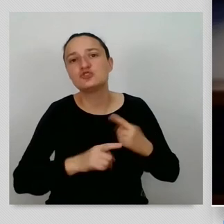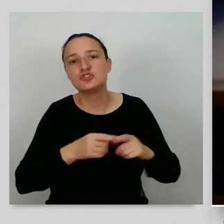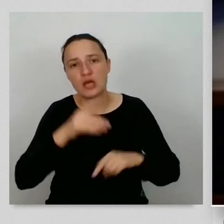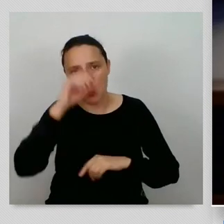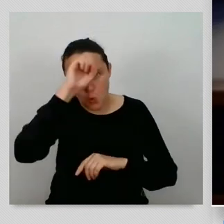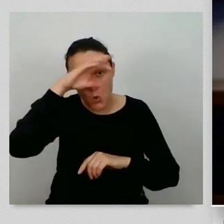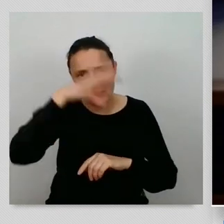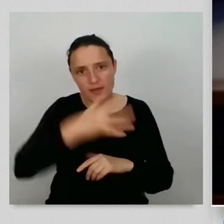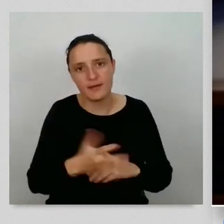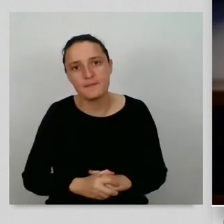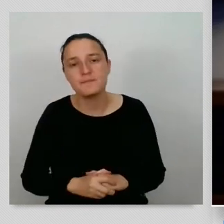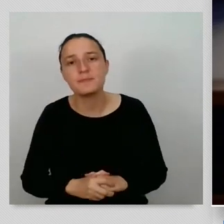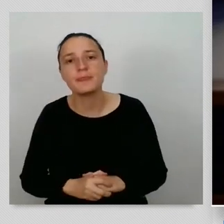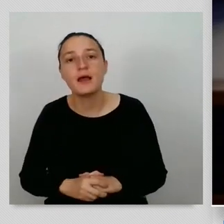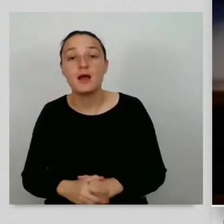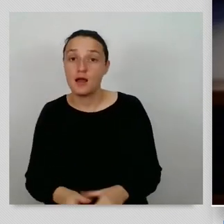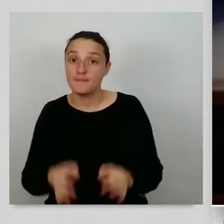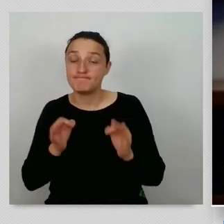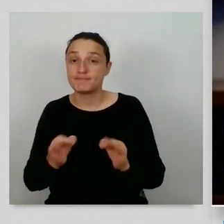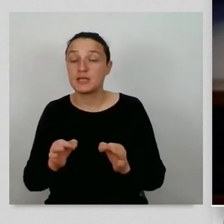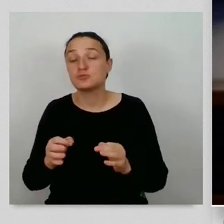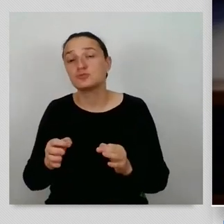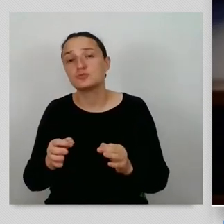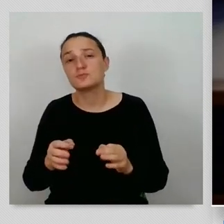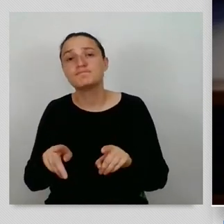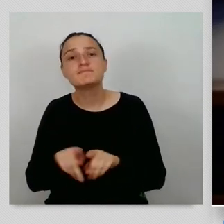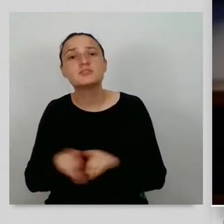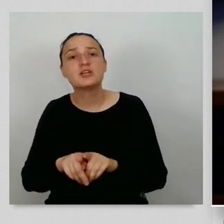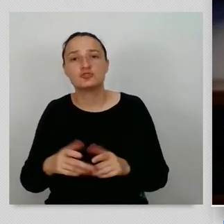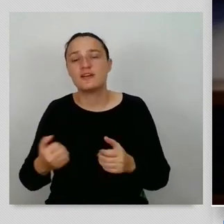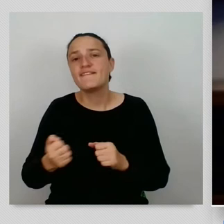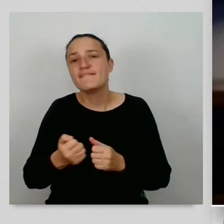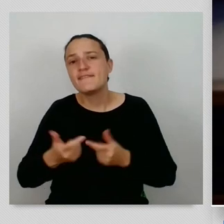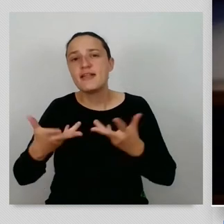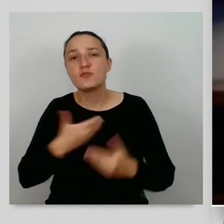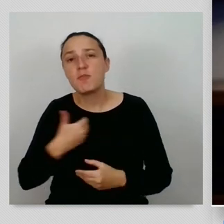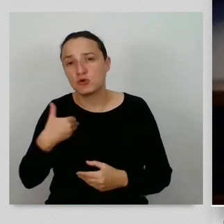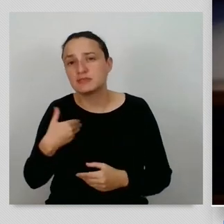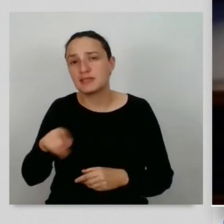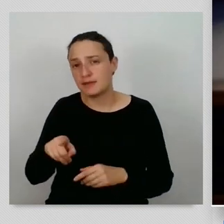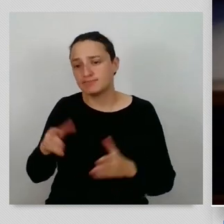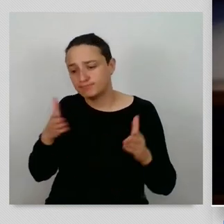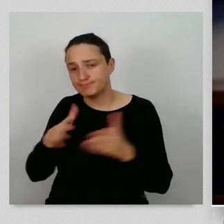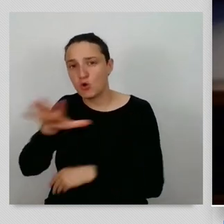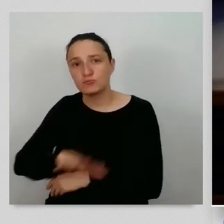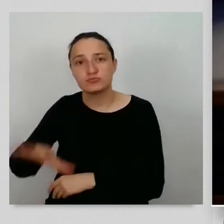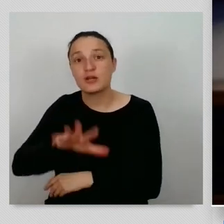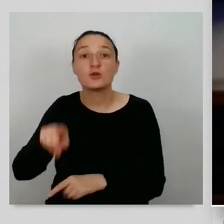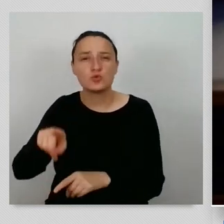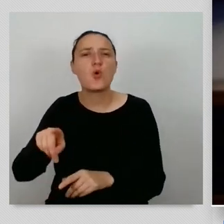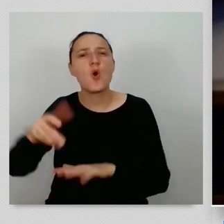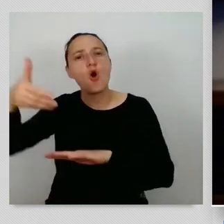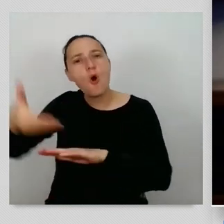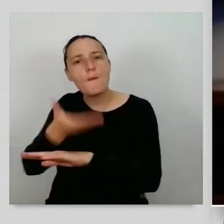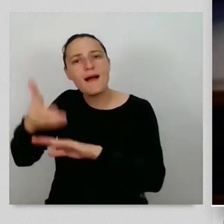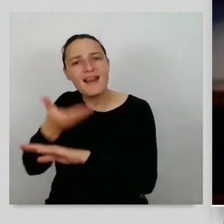to jest to, co się dzieje, oczywiście tak samo mamy kwestię Wielkopolski, tu jest dużo szybsze wyzwanie, no bo tutaj ze względu na te odkrywkowe, które no już w